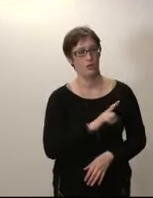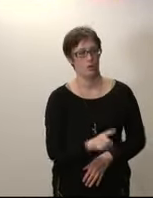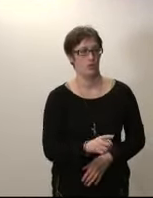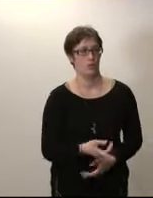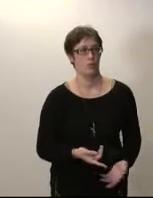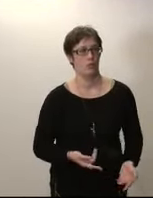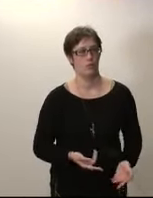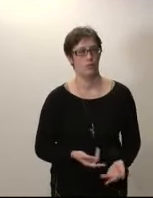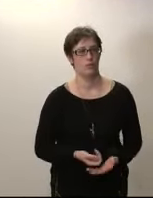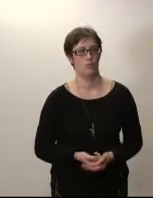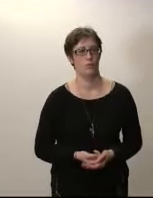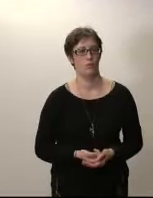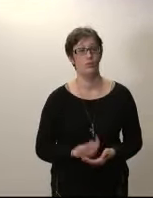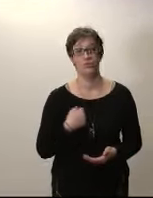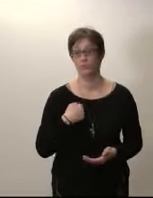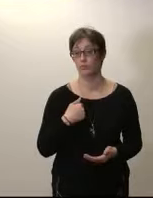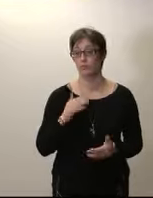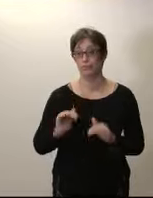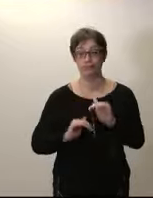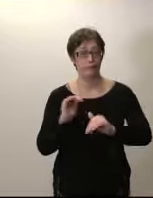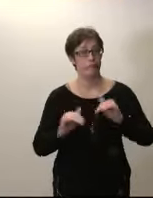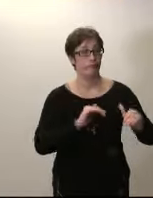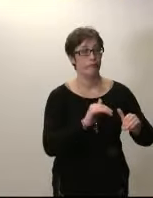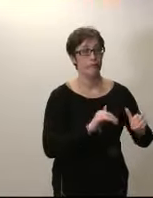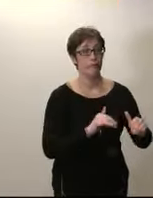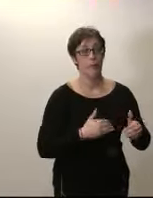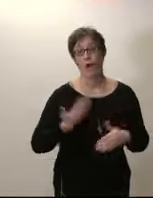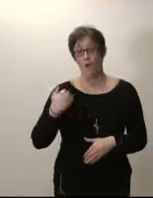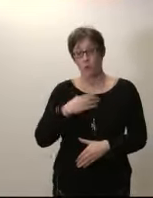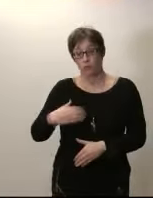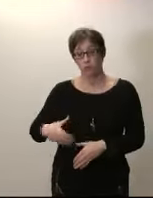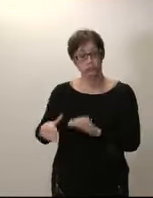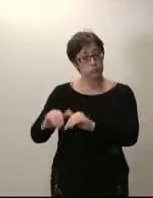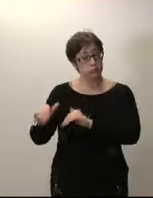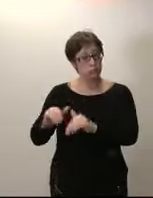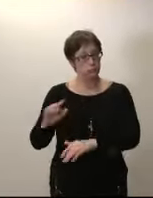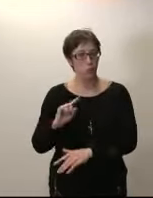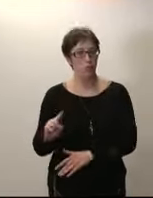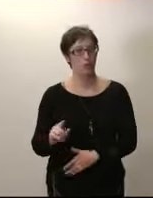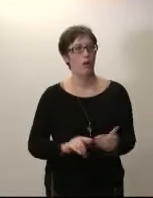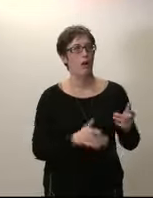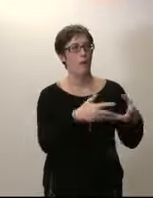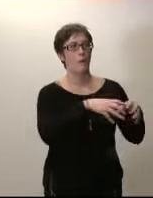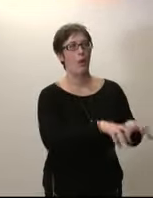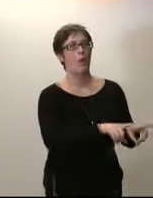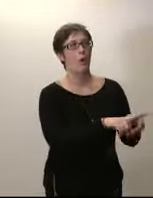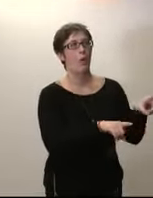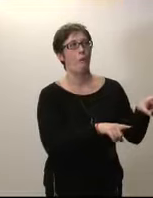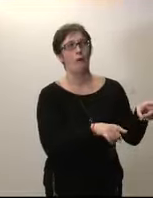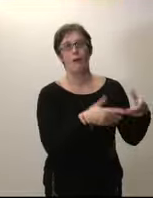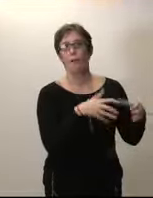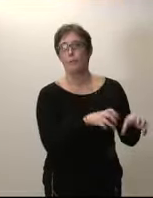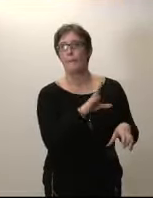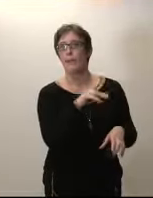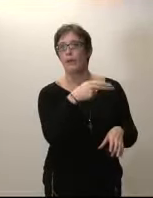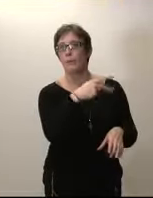pas, nous ne sollicitons pas, et nos prédécesseurs non plus, du reste, on n'innove pas des banques, la Banque Rothschild ou la